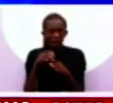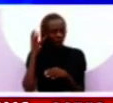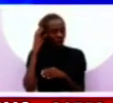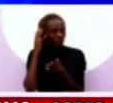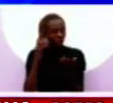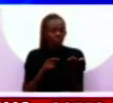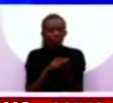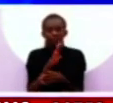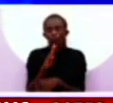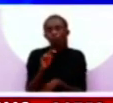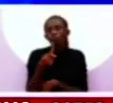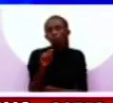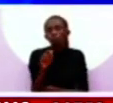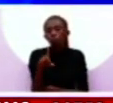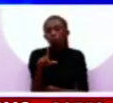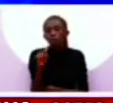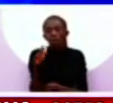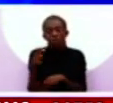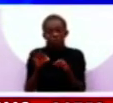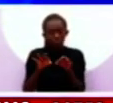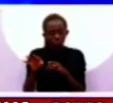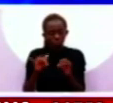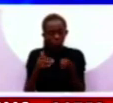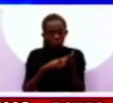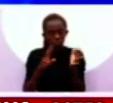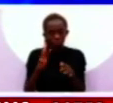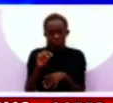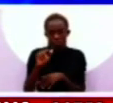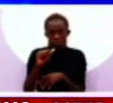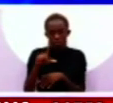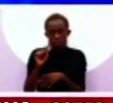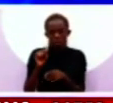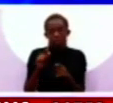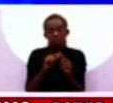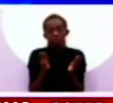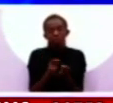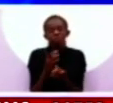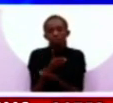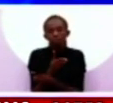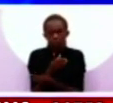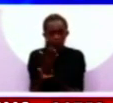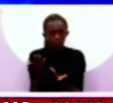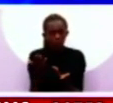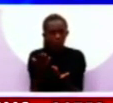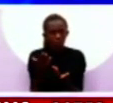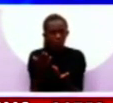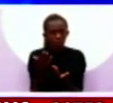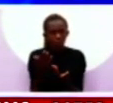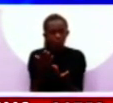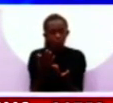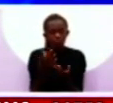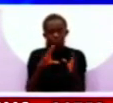kule butla na kama anot mwan wetu robert ni kamba timu kadha zyia